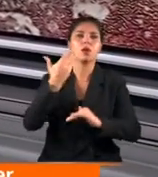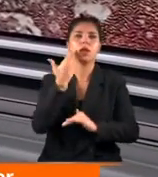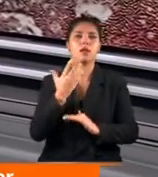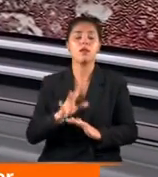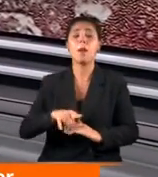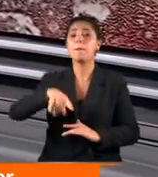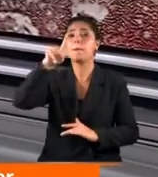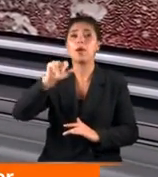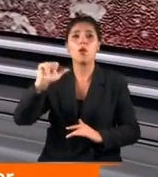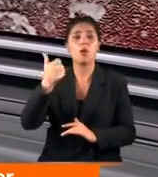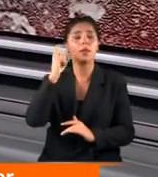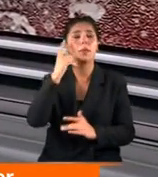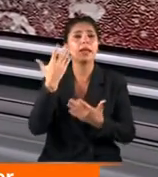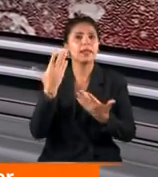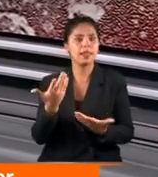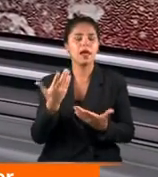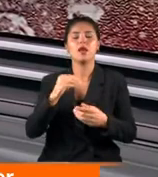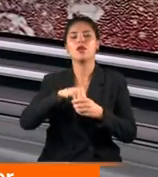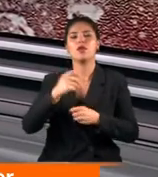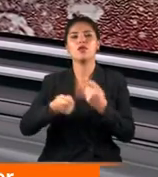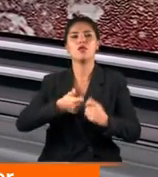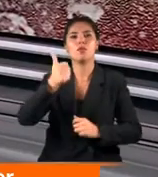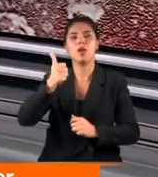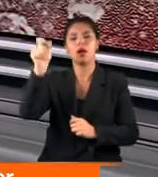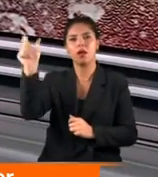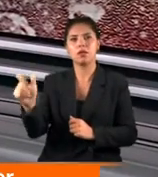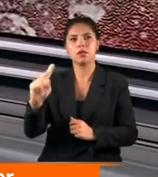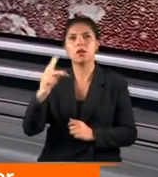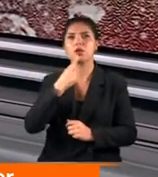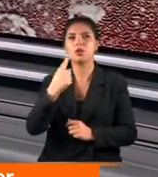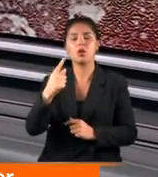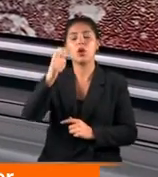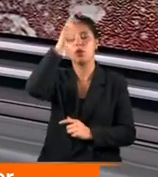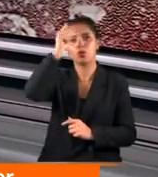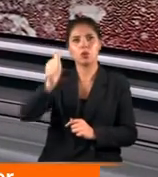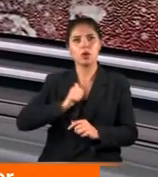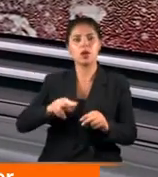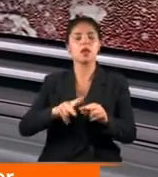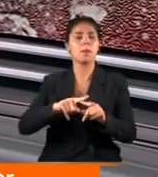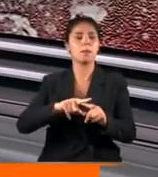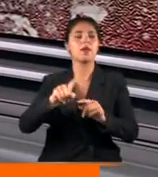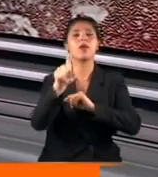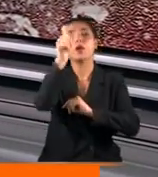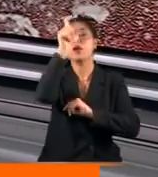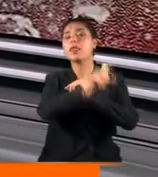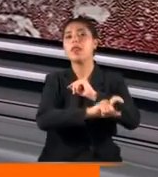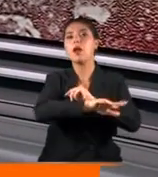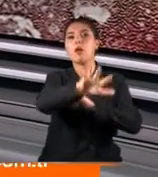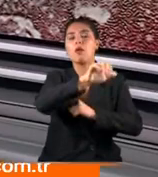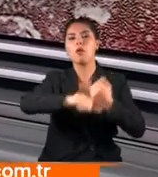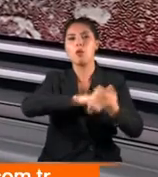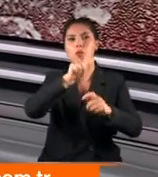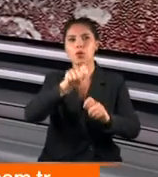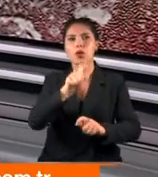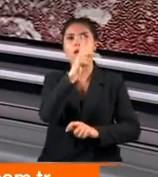Bugünün önemli bir bilgisini de İçişleri Bakanlığı paylaştı. Mehmetçik ve MİT terör hedeflerine operasyon üstüne operasyon yaptı. 2007'de